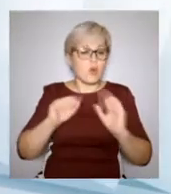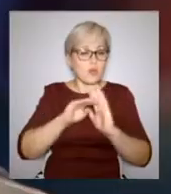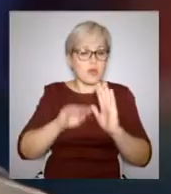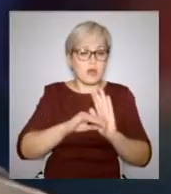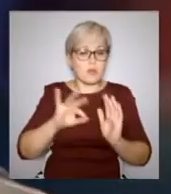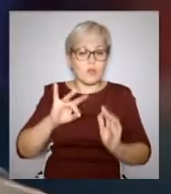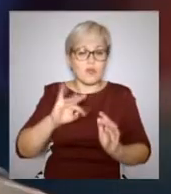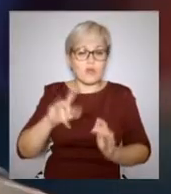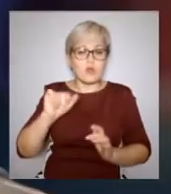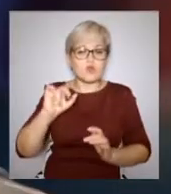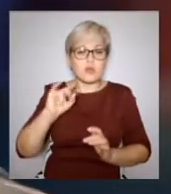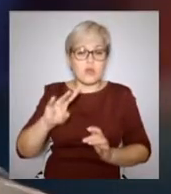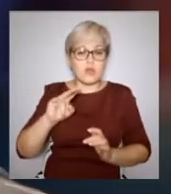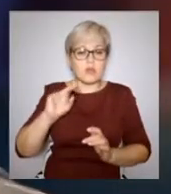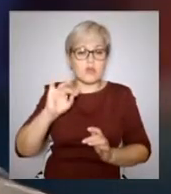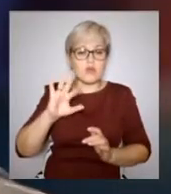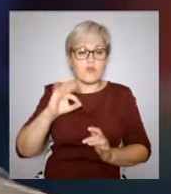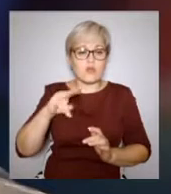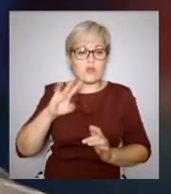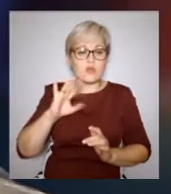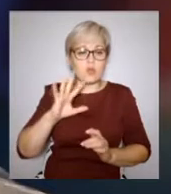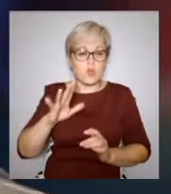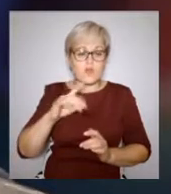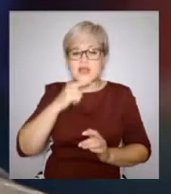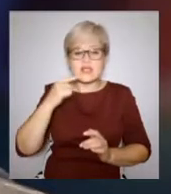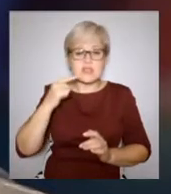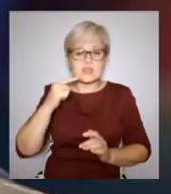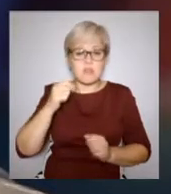герой программы профиль руслан проводников